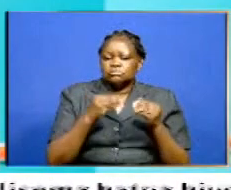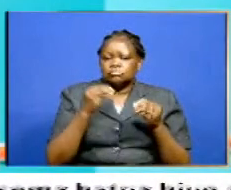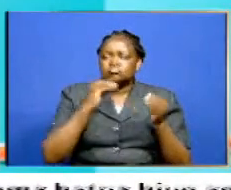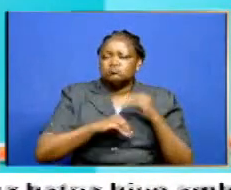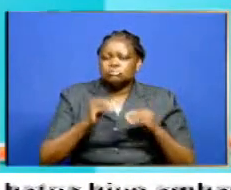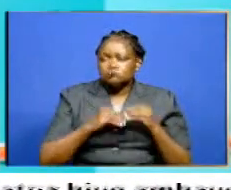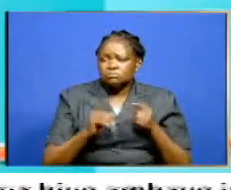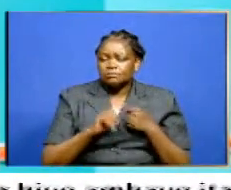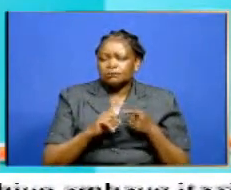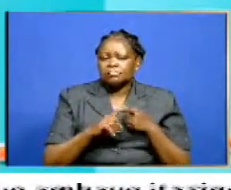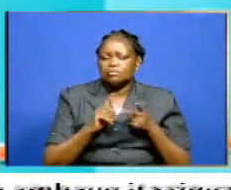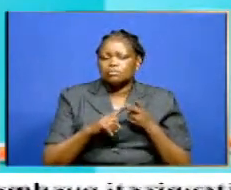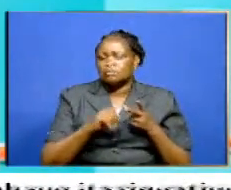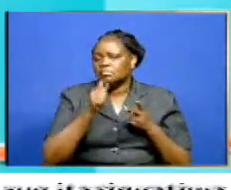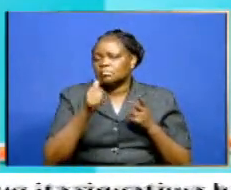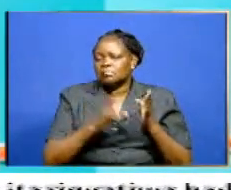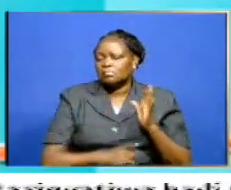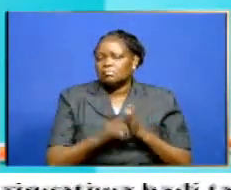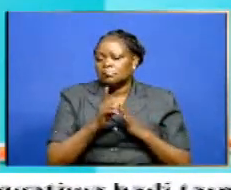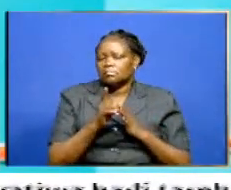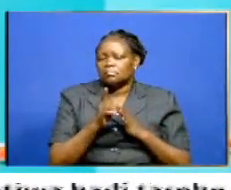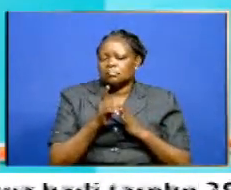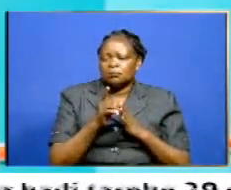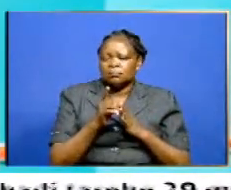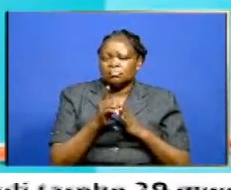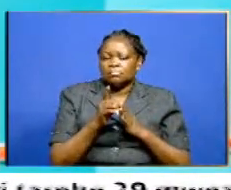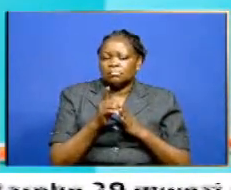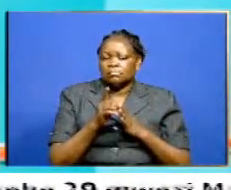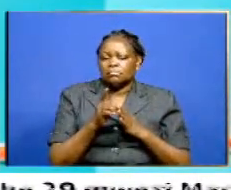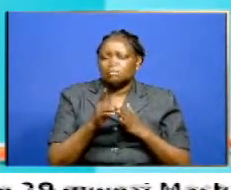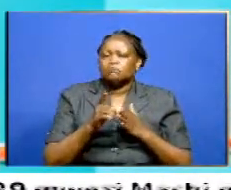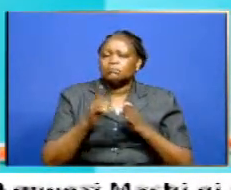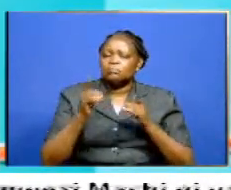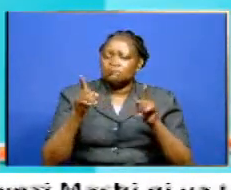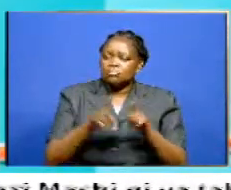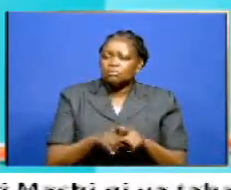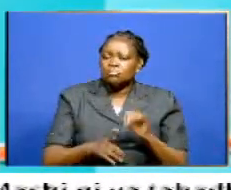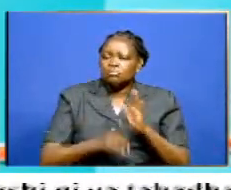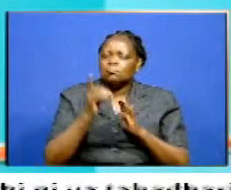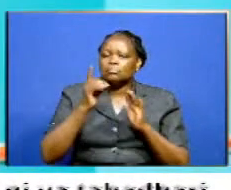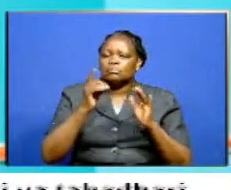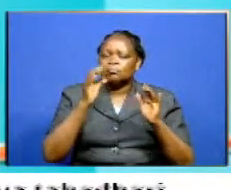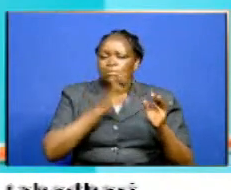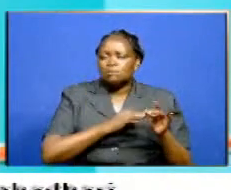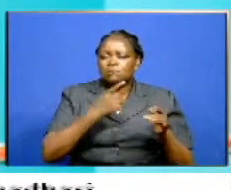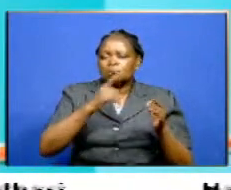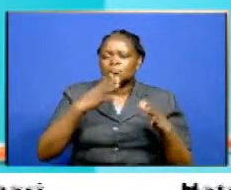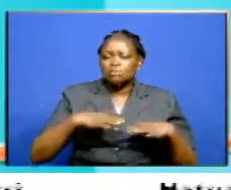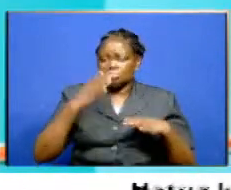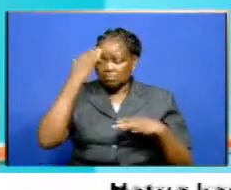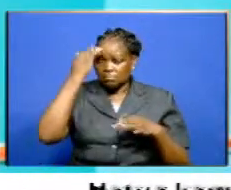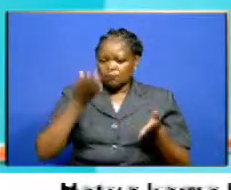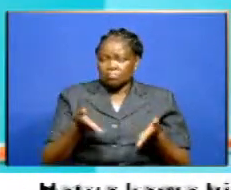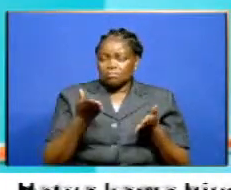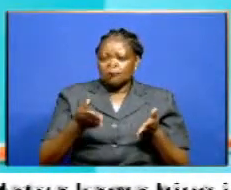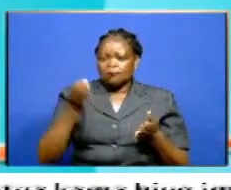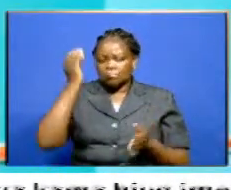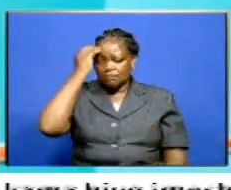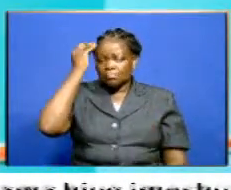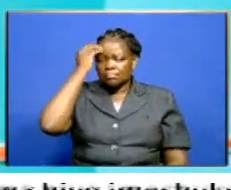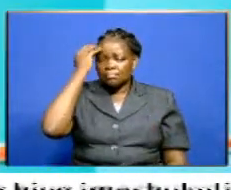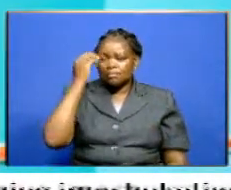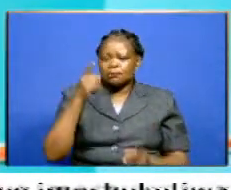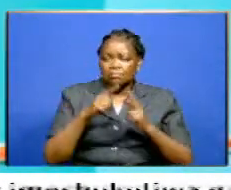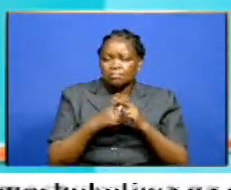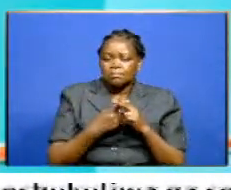sure that development inaenda kwa male ambapo inapaswa. Kwa sababu wakati huu, Suleiman, umeona kwamba wanafunzi